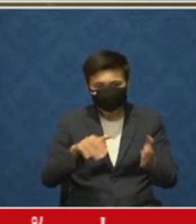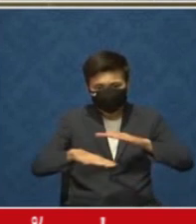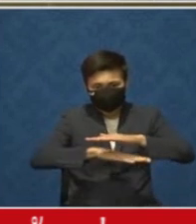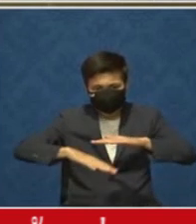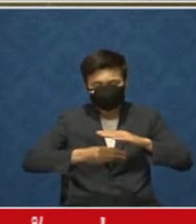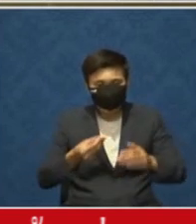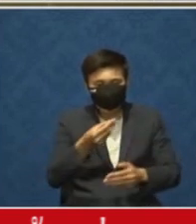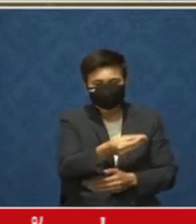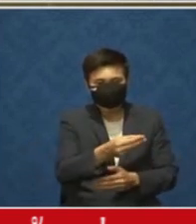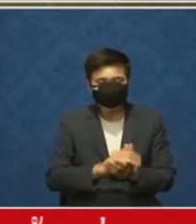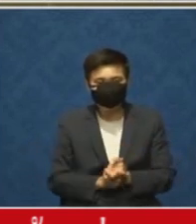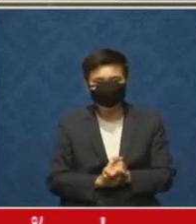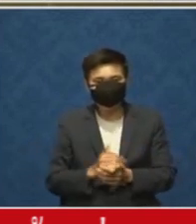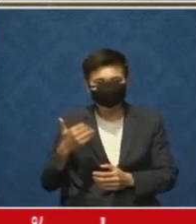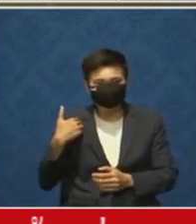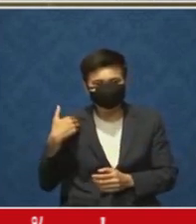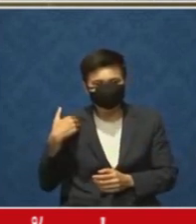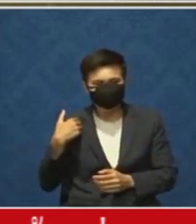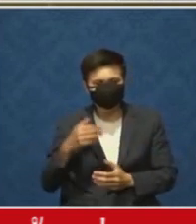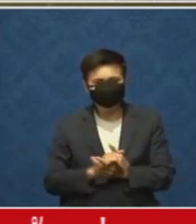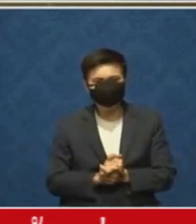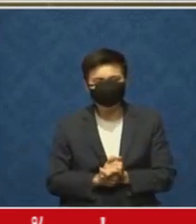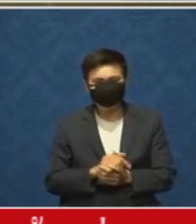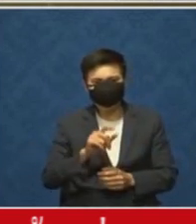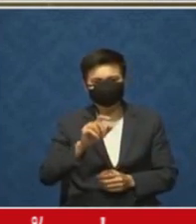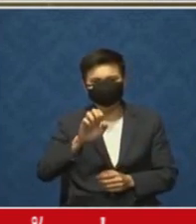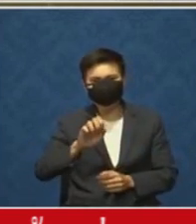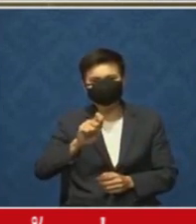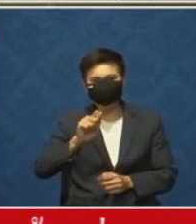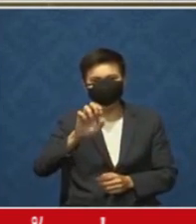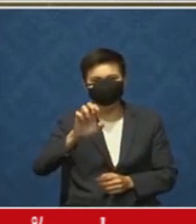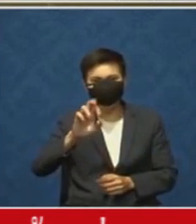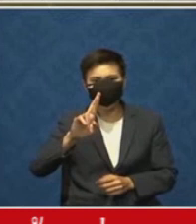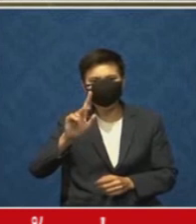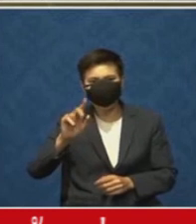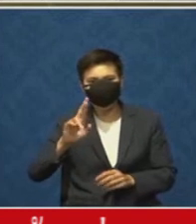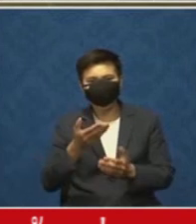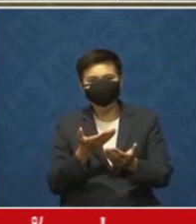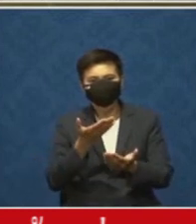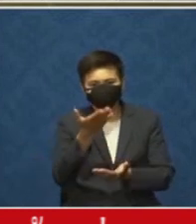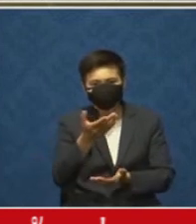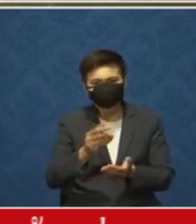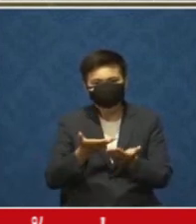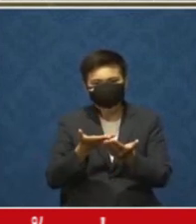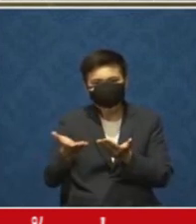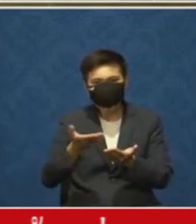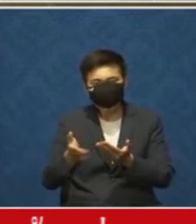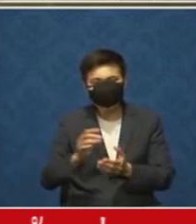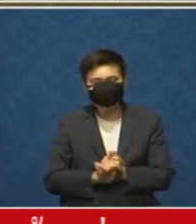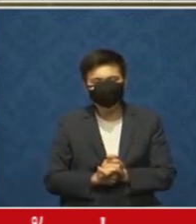Elbit System ของอิสราเอลเสนอ UAV จำนวน7ลำพร้อมอุปกรณ์